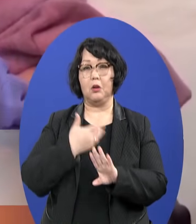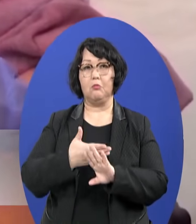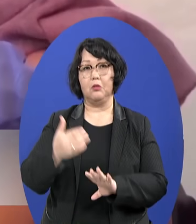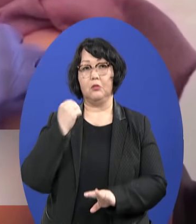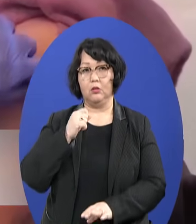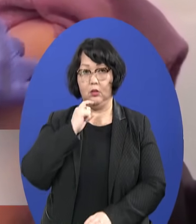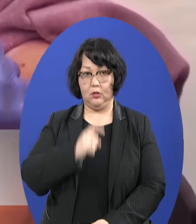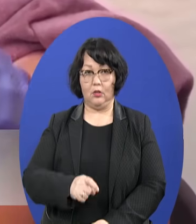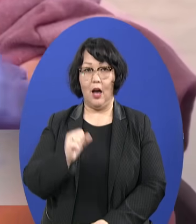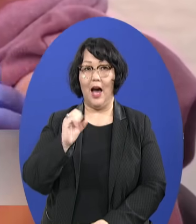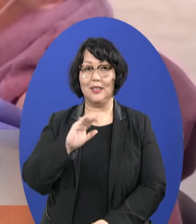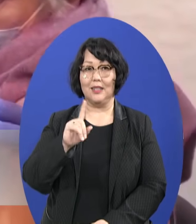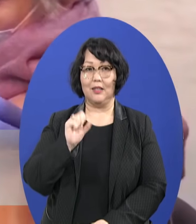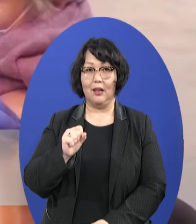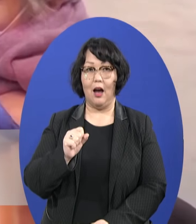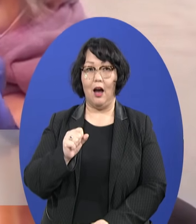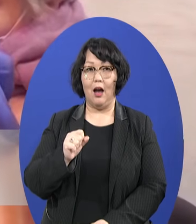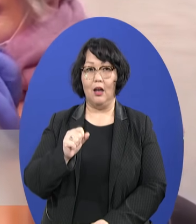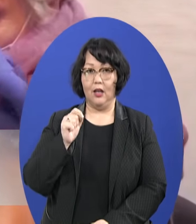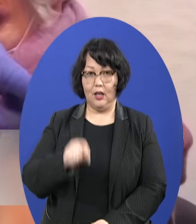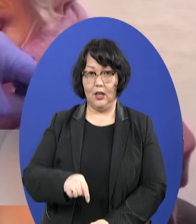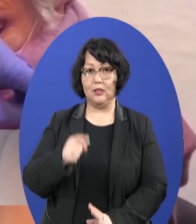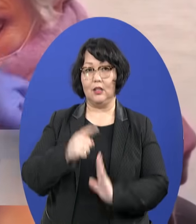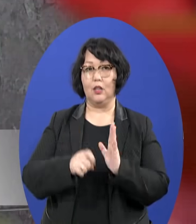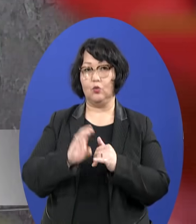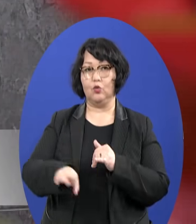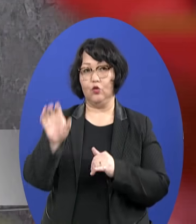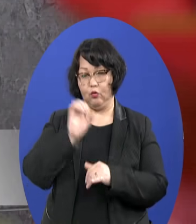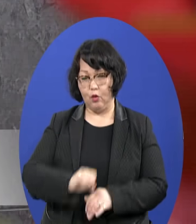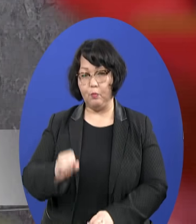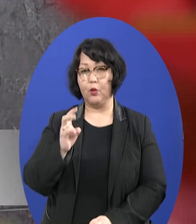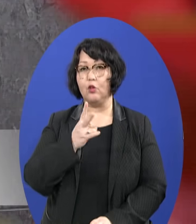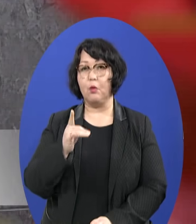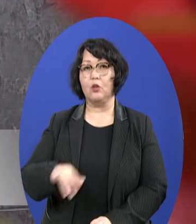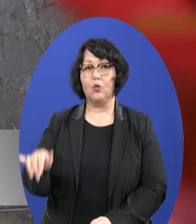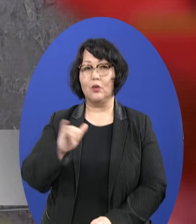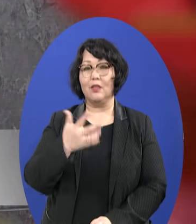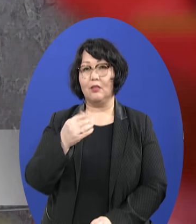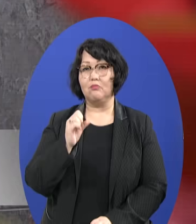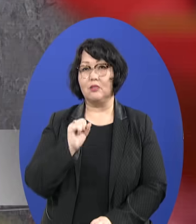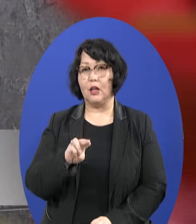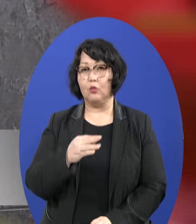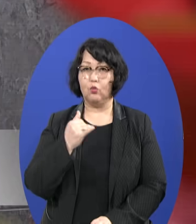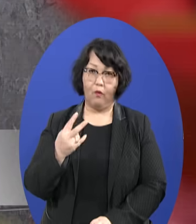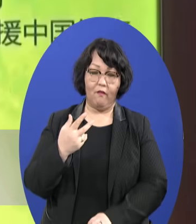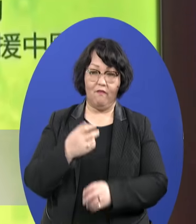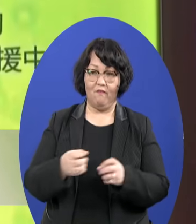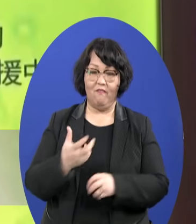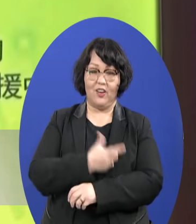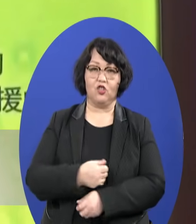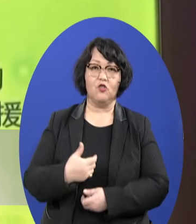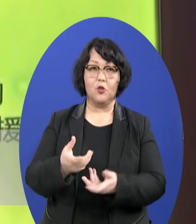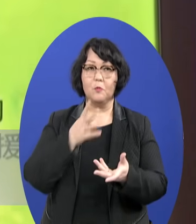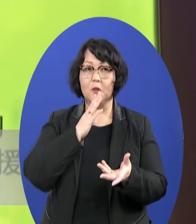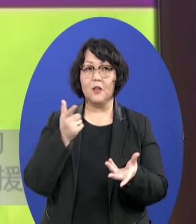байна. AstraZeneca энэ сарын эцэс гэхэд Европын холбооны орнуудад 50 сая тун вакцин нийлүүлэхээр гэрээнд тусгагдсан гэж